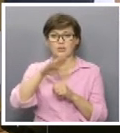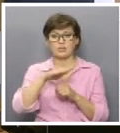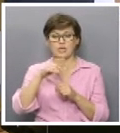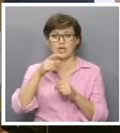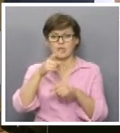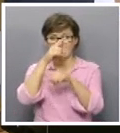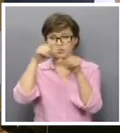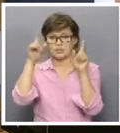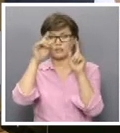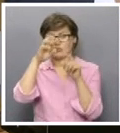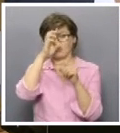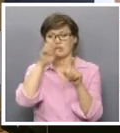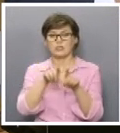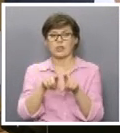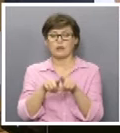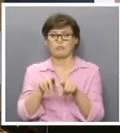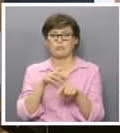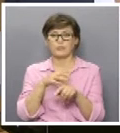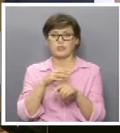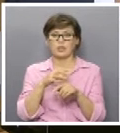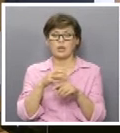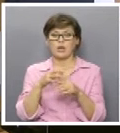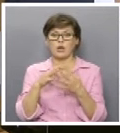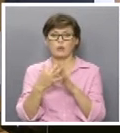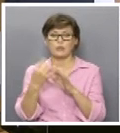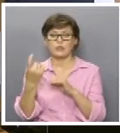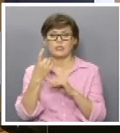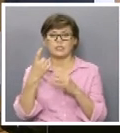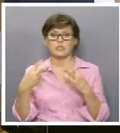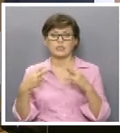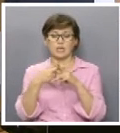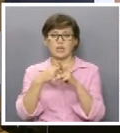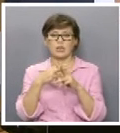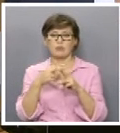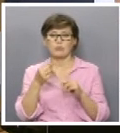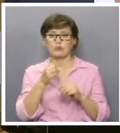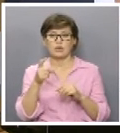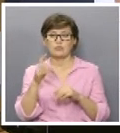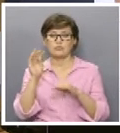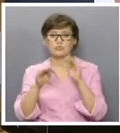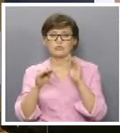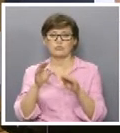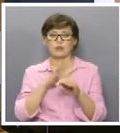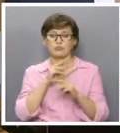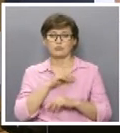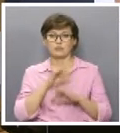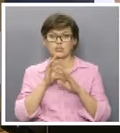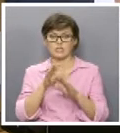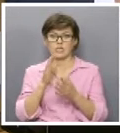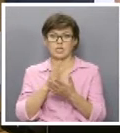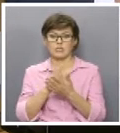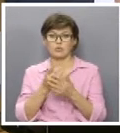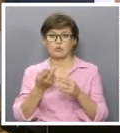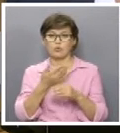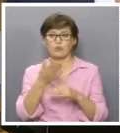сияқты мемлекеттерде тіпті ауыл шаруашылығы техникаларының өзі осы газ қондырғысымен жұмыс істейді екен.